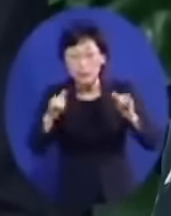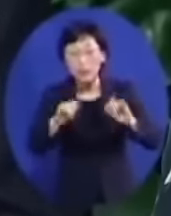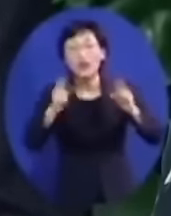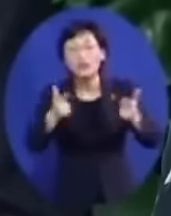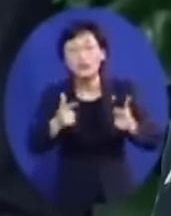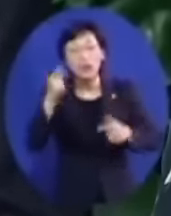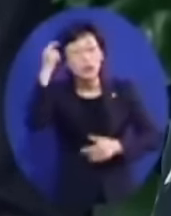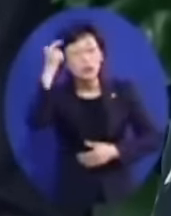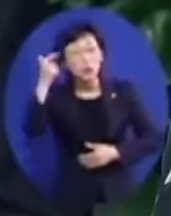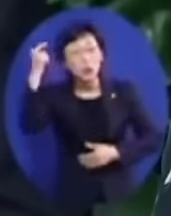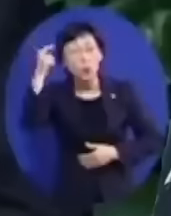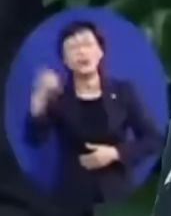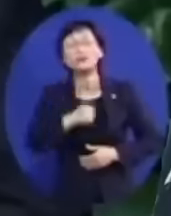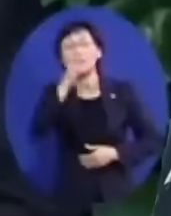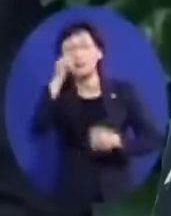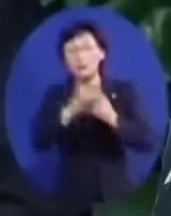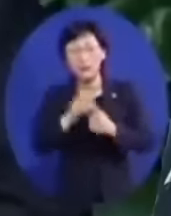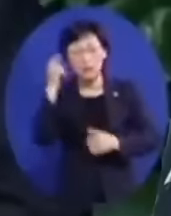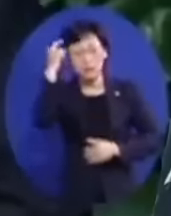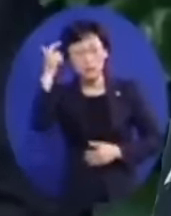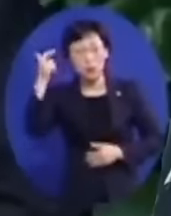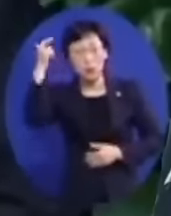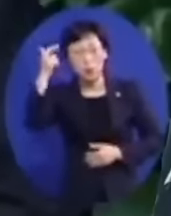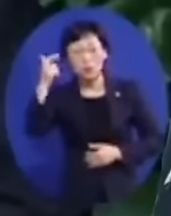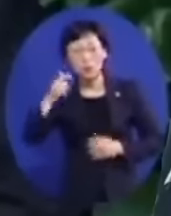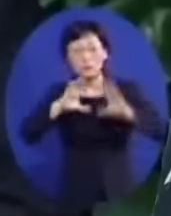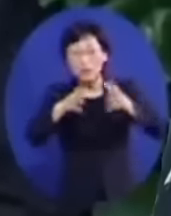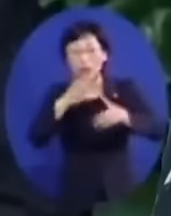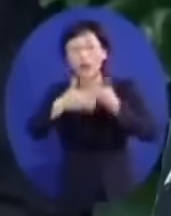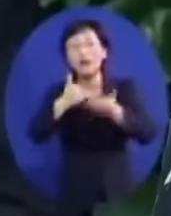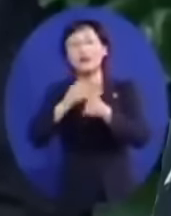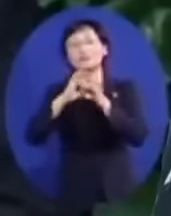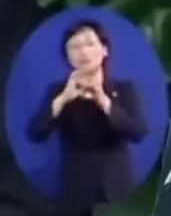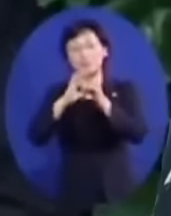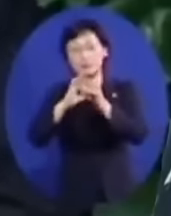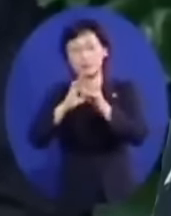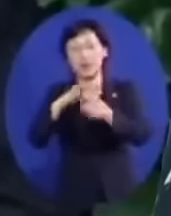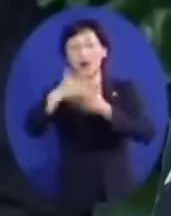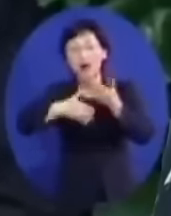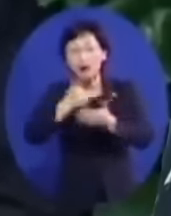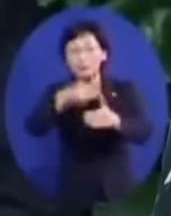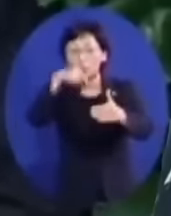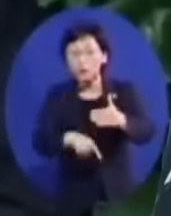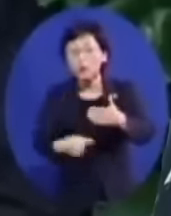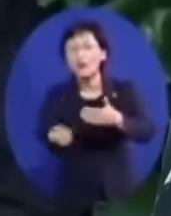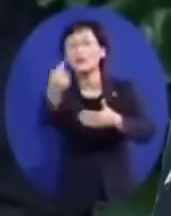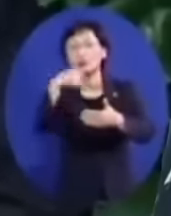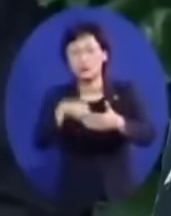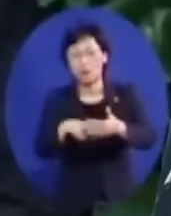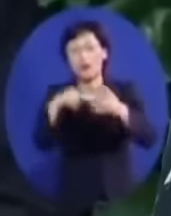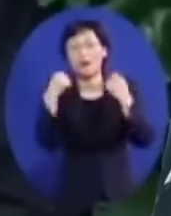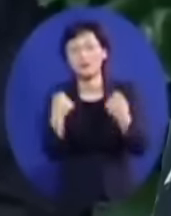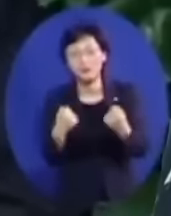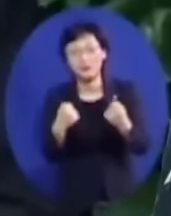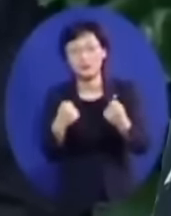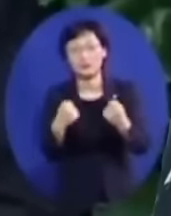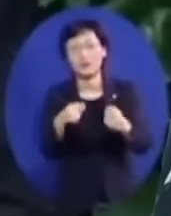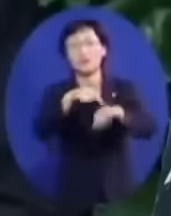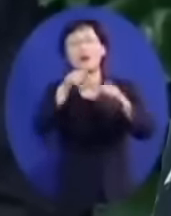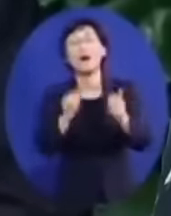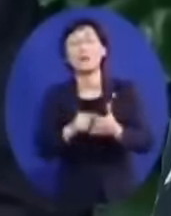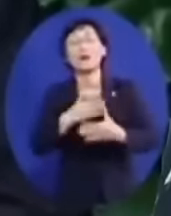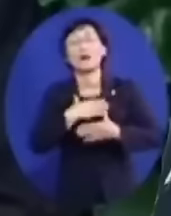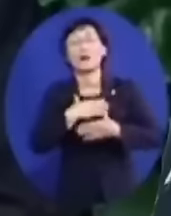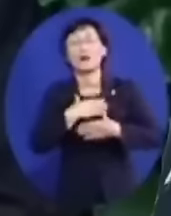가지고 있는 것입니다. 영혼의 세계는 하나님의 세계인 것입니다. 하나님이 그 속에 들어와 앉아야 마음의